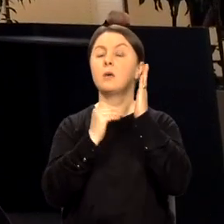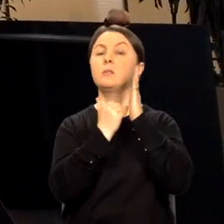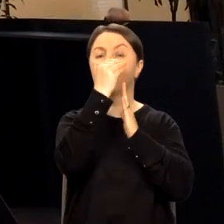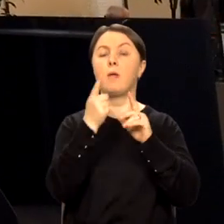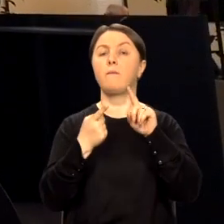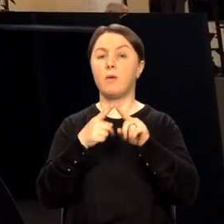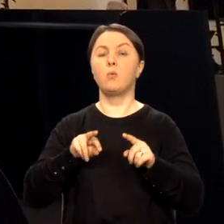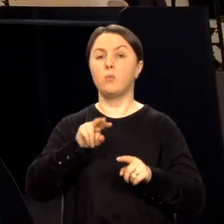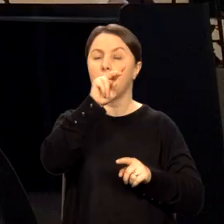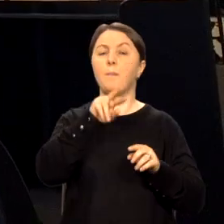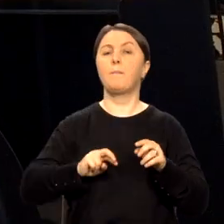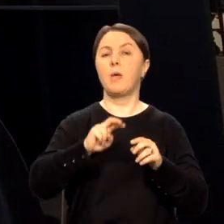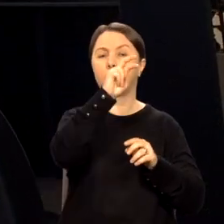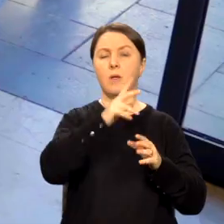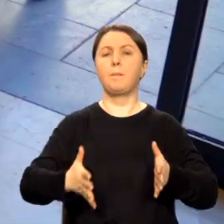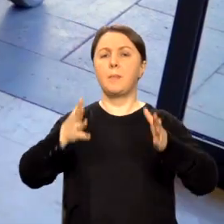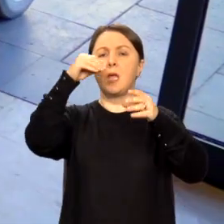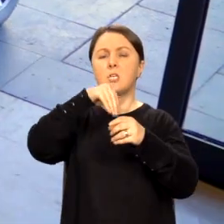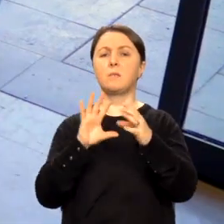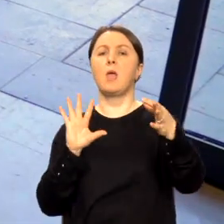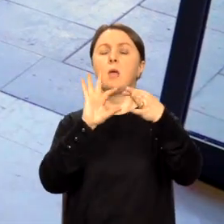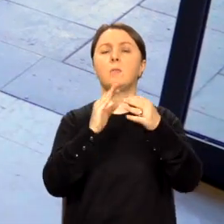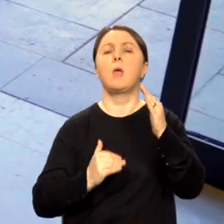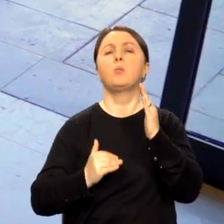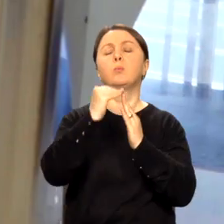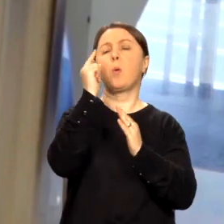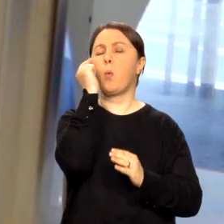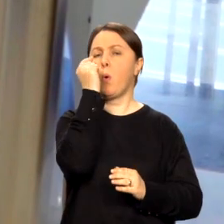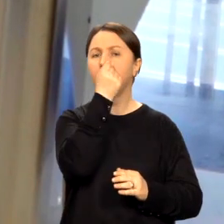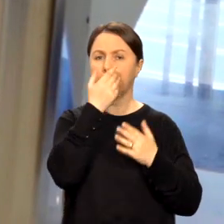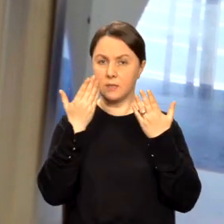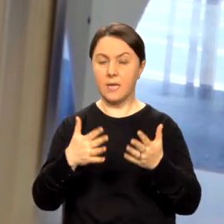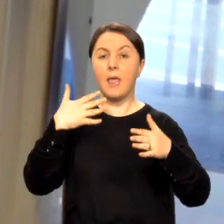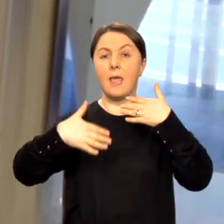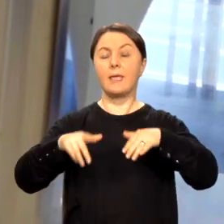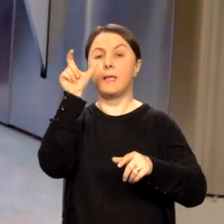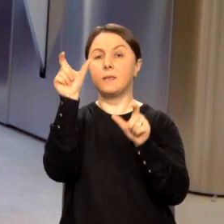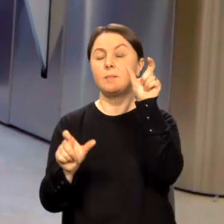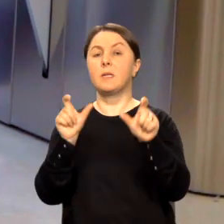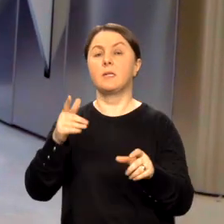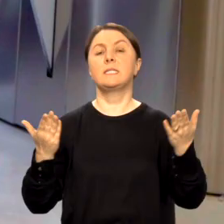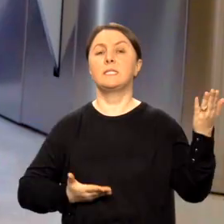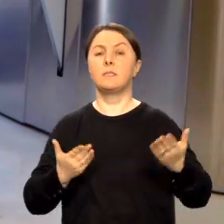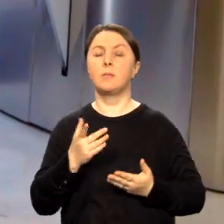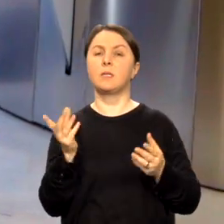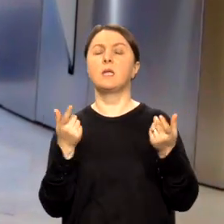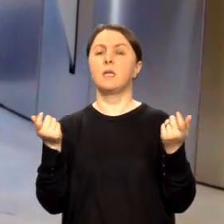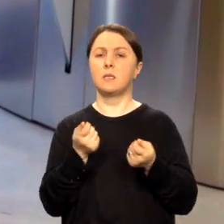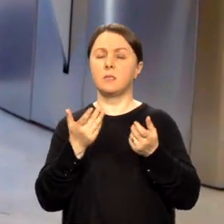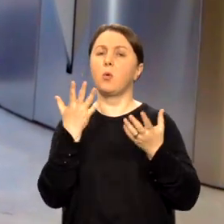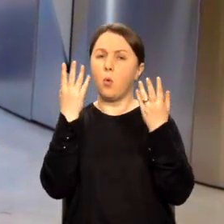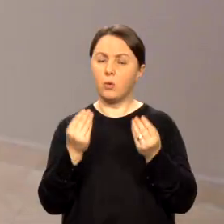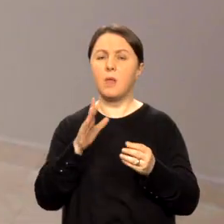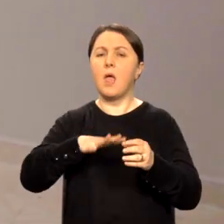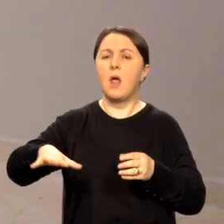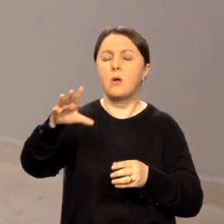14 asansör ve yürüyen merdivenlerle bina içi erişimi en üst düzeyde kolaylaştırırken, engelli bireylerimizin hizmete